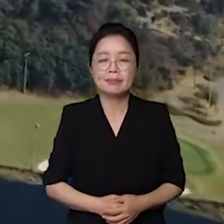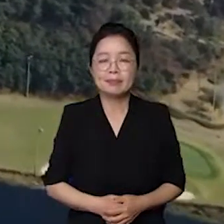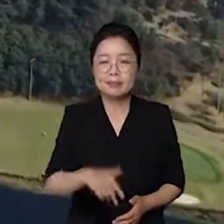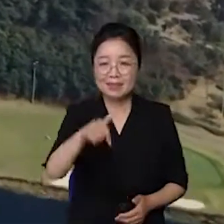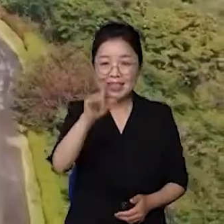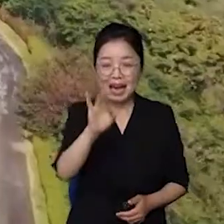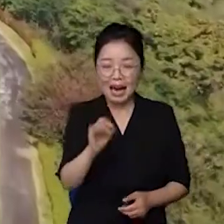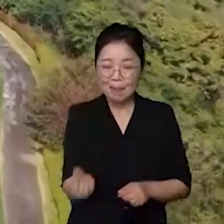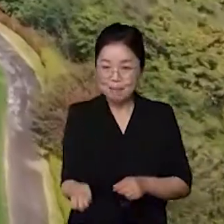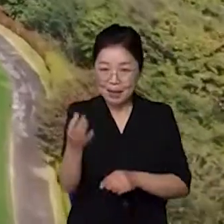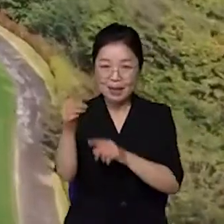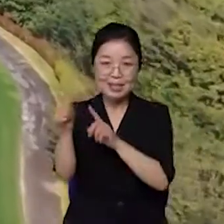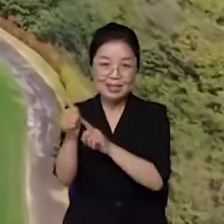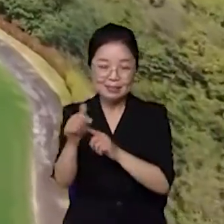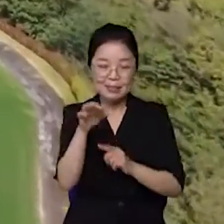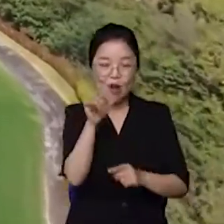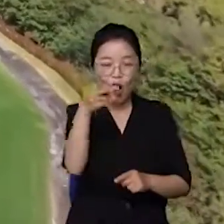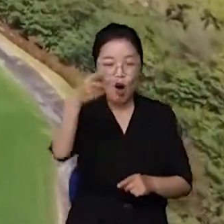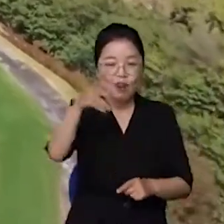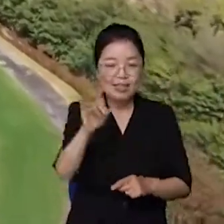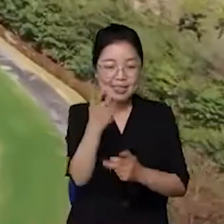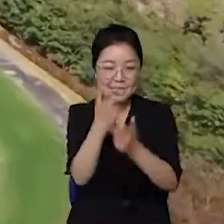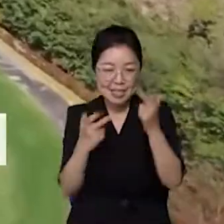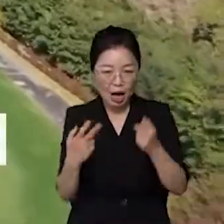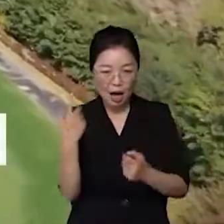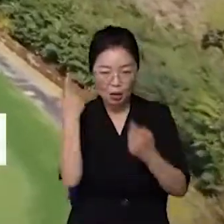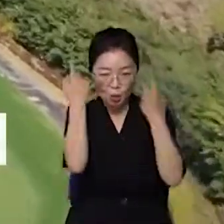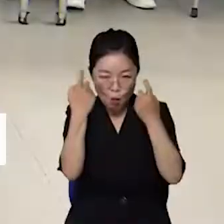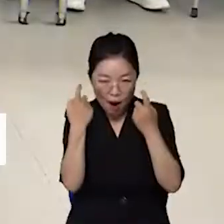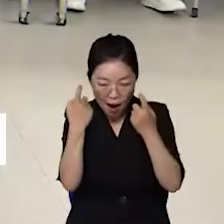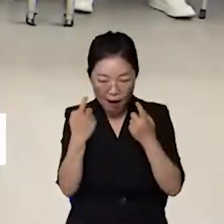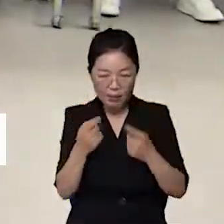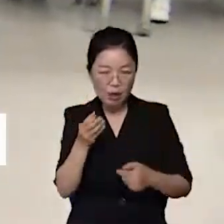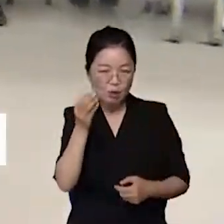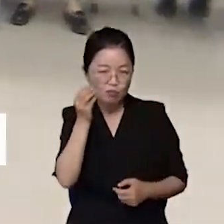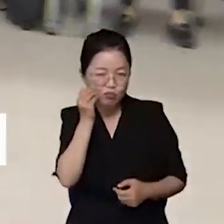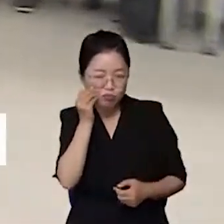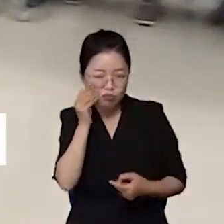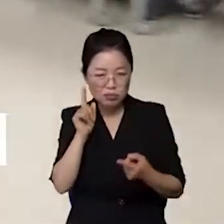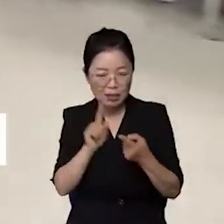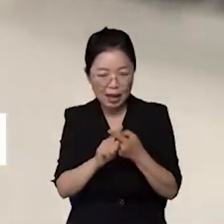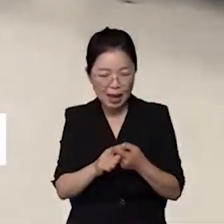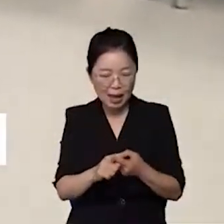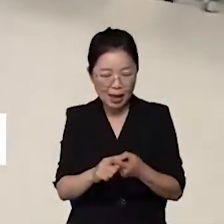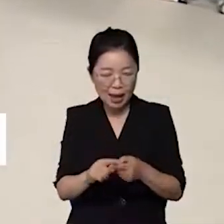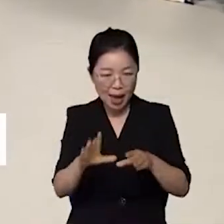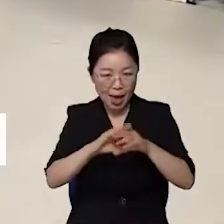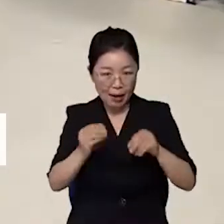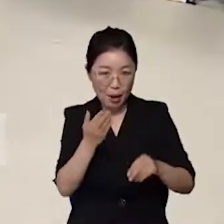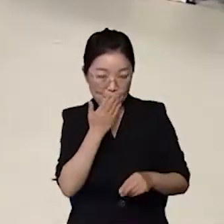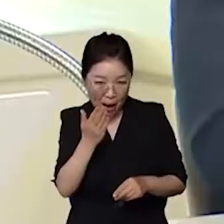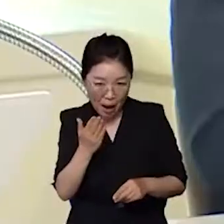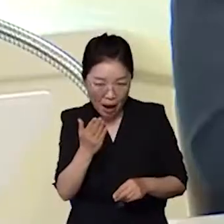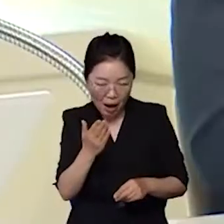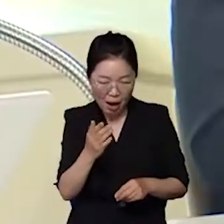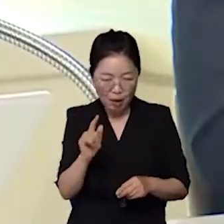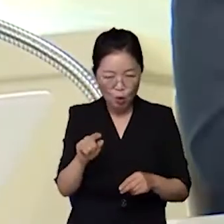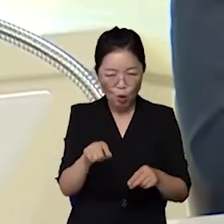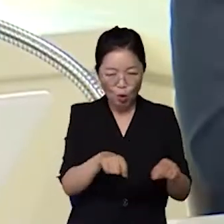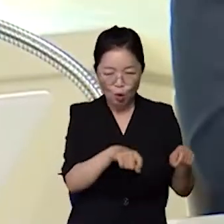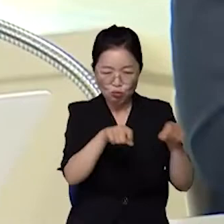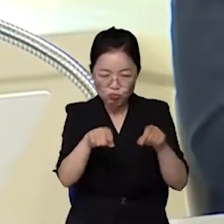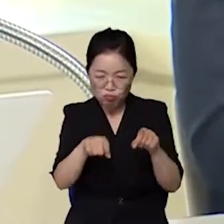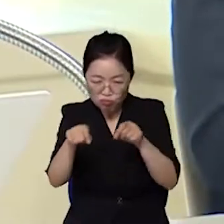강기정 당선인이 어등산 관광단지를 둘러싼 해묵은 현안이라는 꼬리표를 뗄 첫 시장이 될지 아니면 또다시